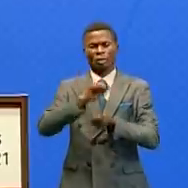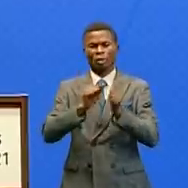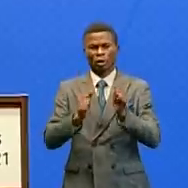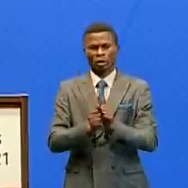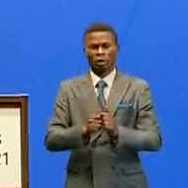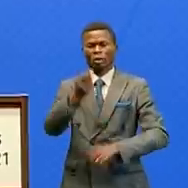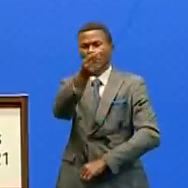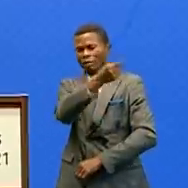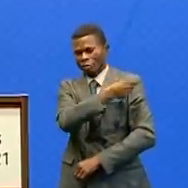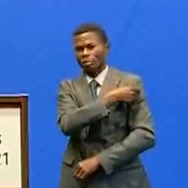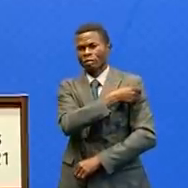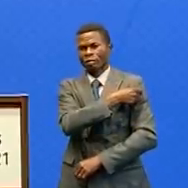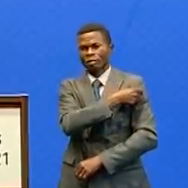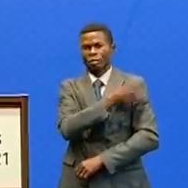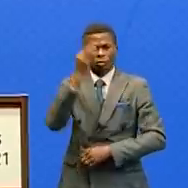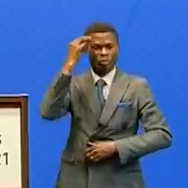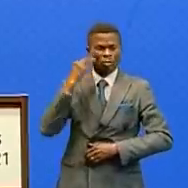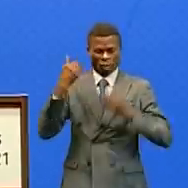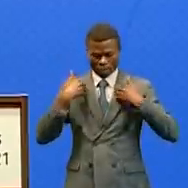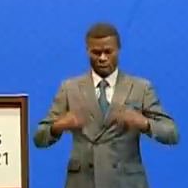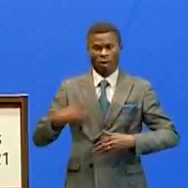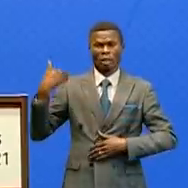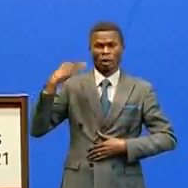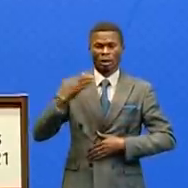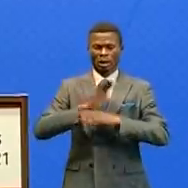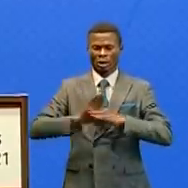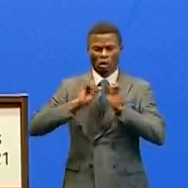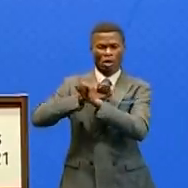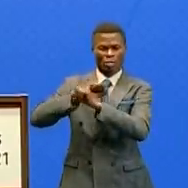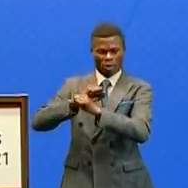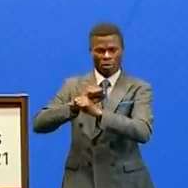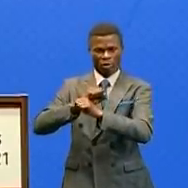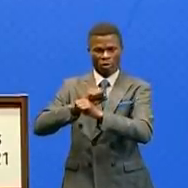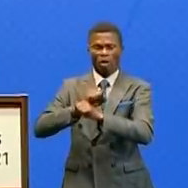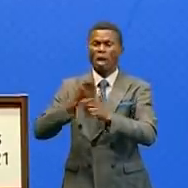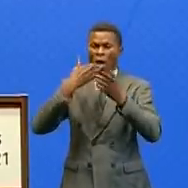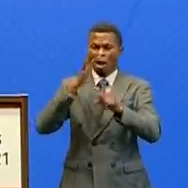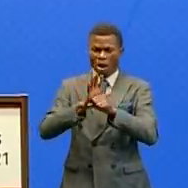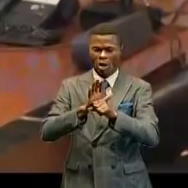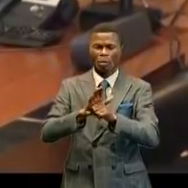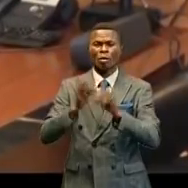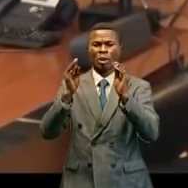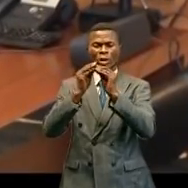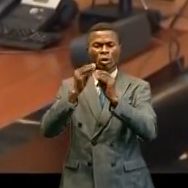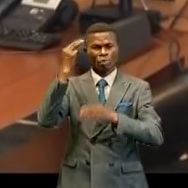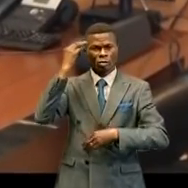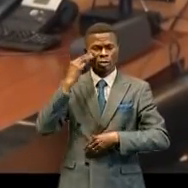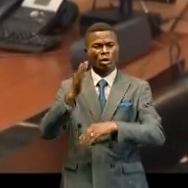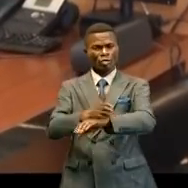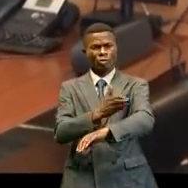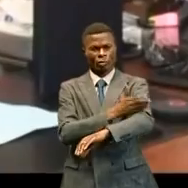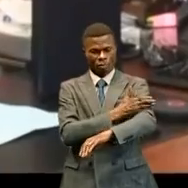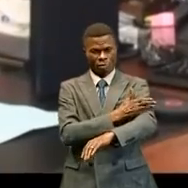la vaccination, le ministre de la Santé publique, Hygiène et Prévention a rassuré le Conseil de l'avancement